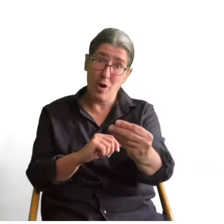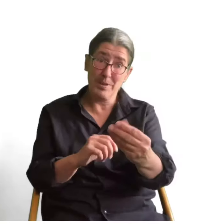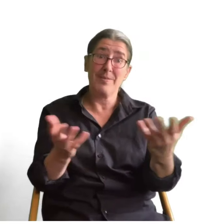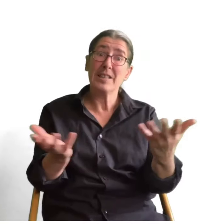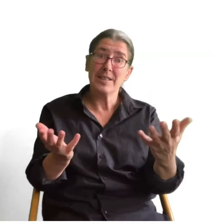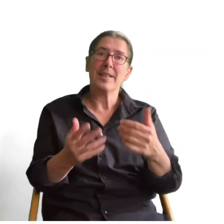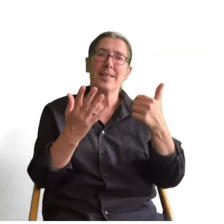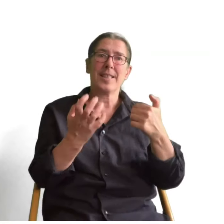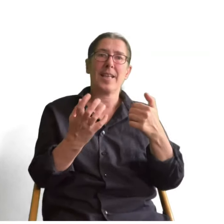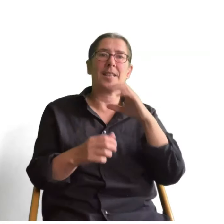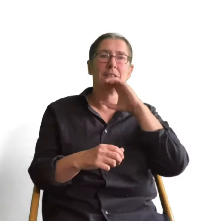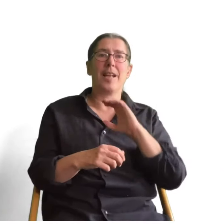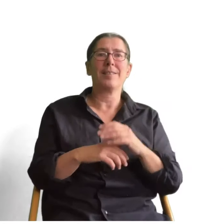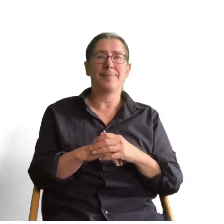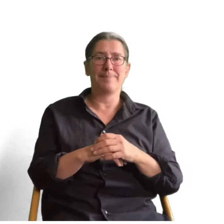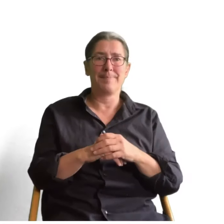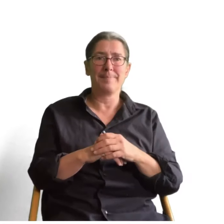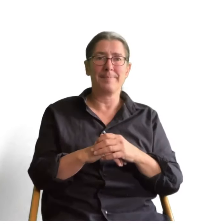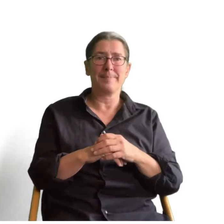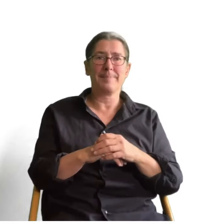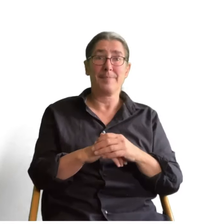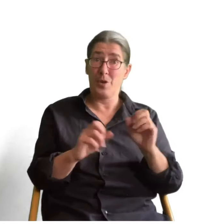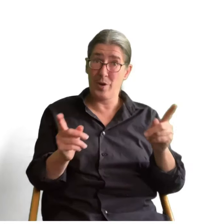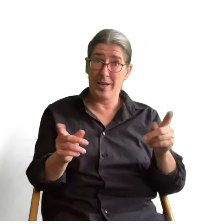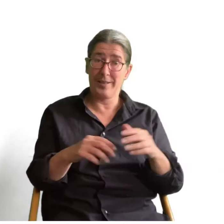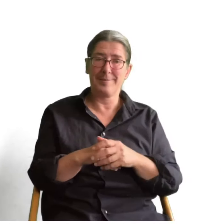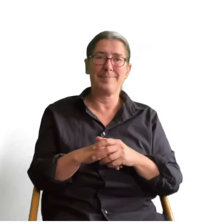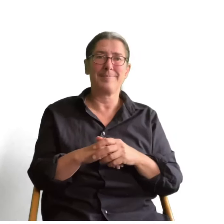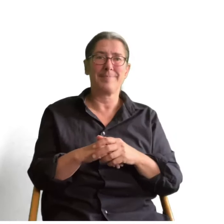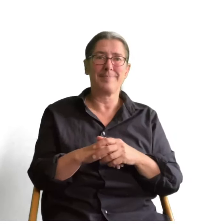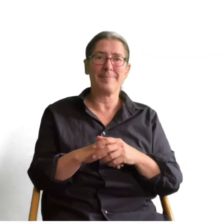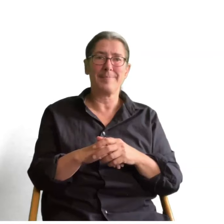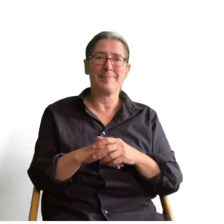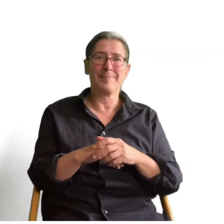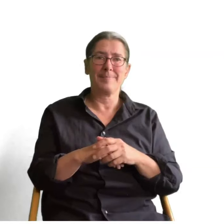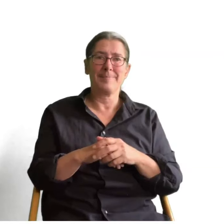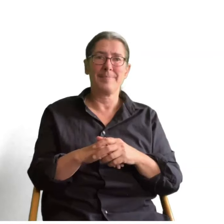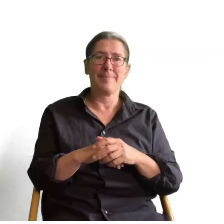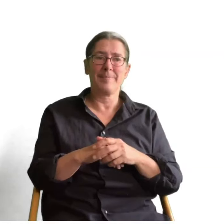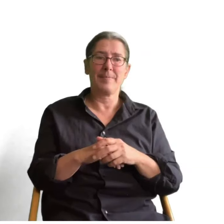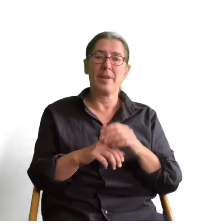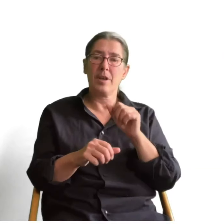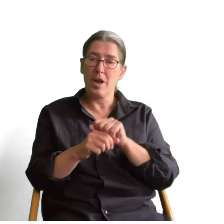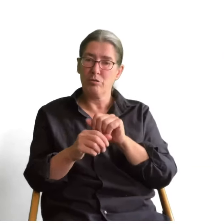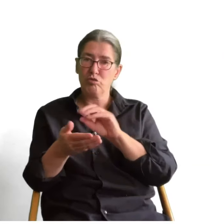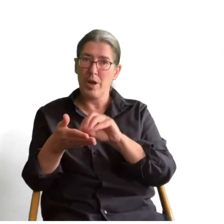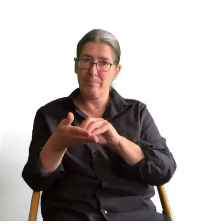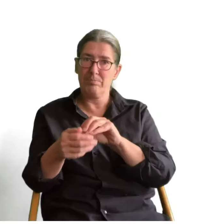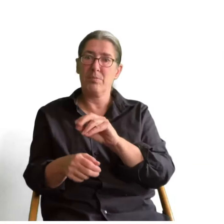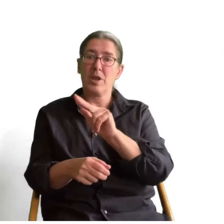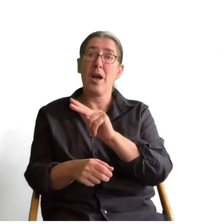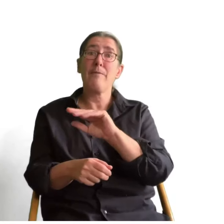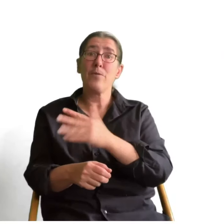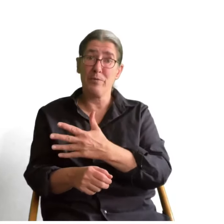60 Cent. Okay, wir könnten auch schreiben, drei